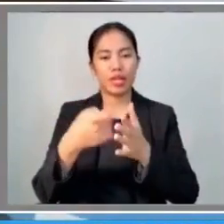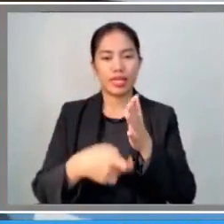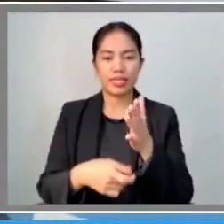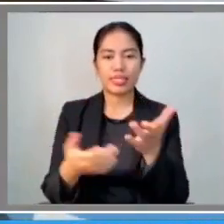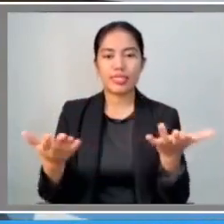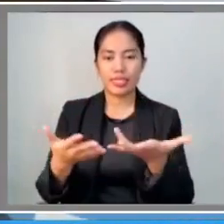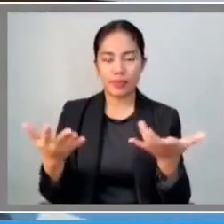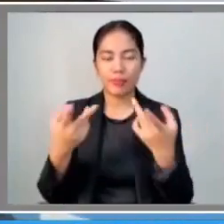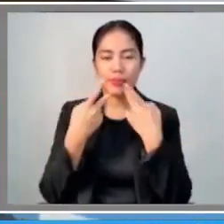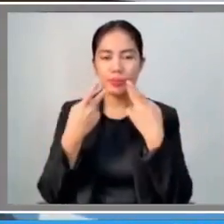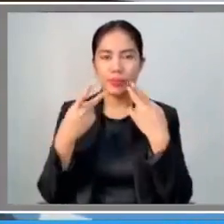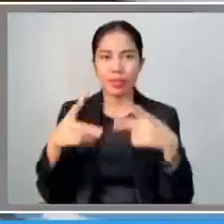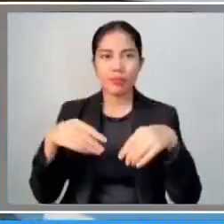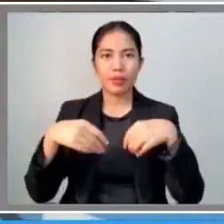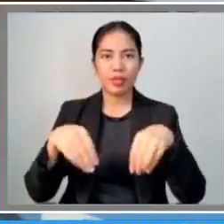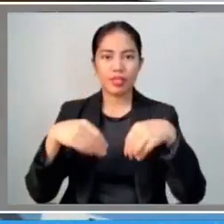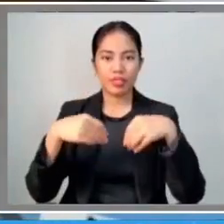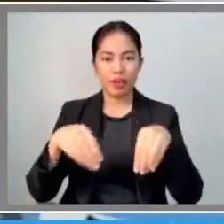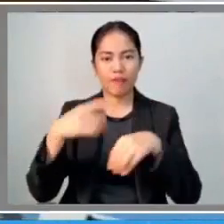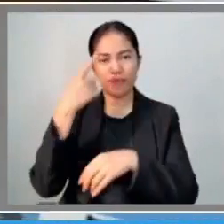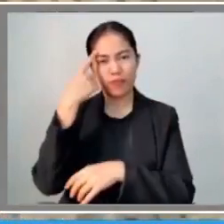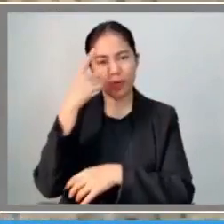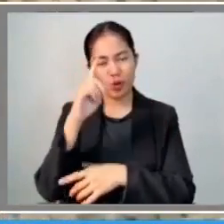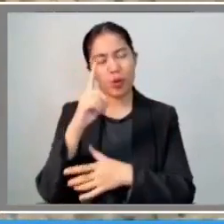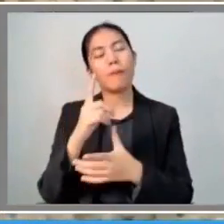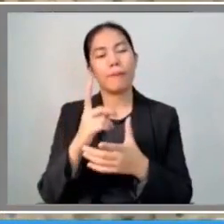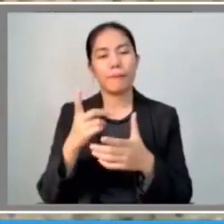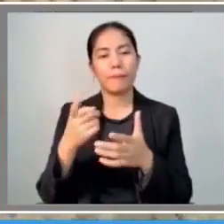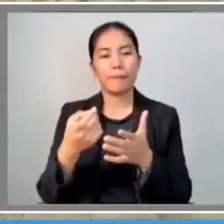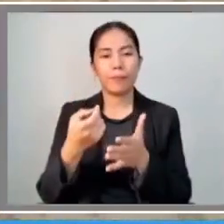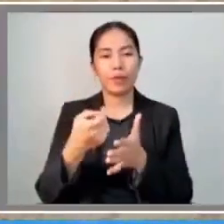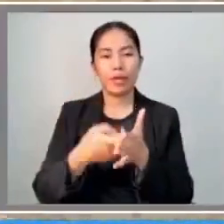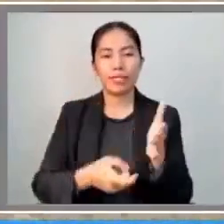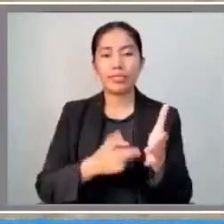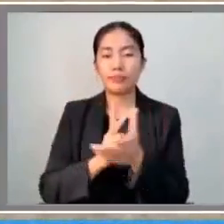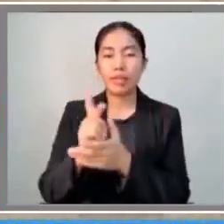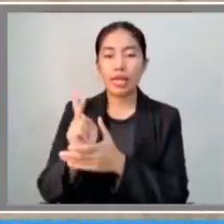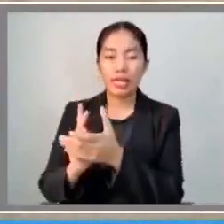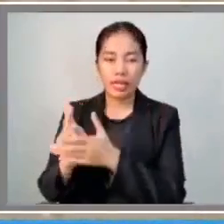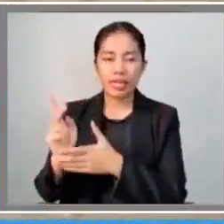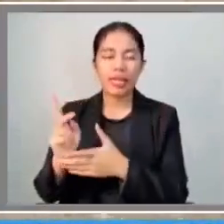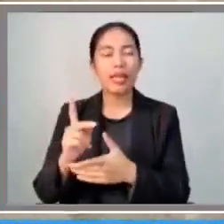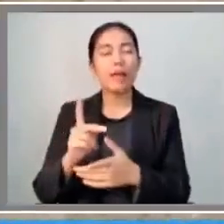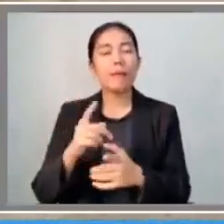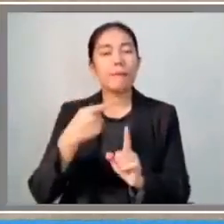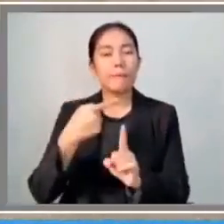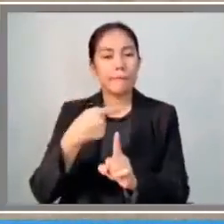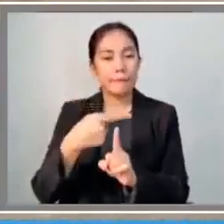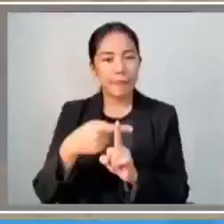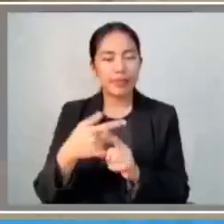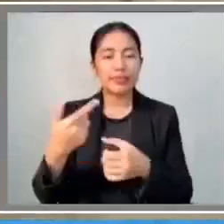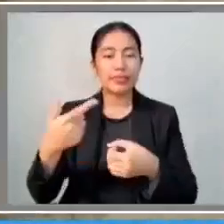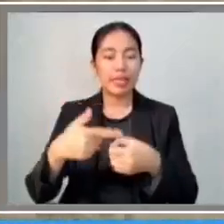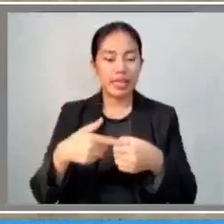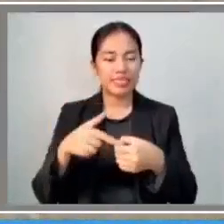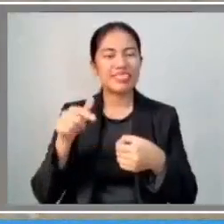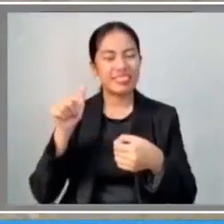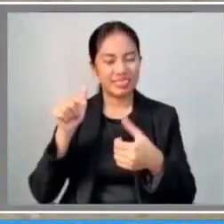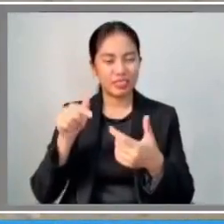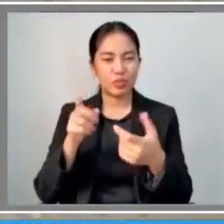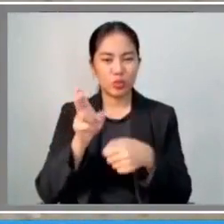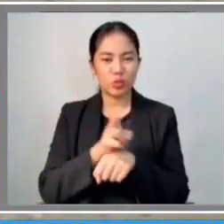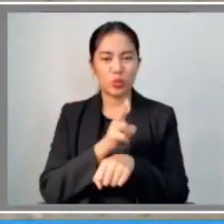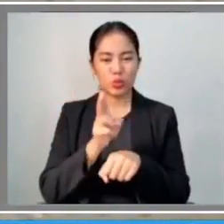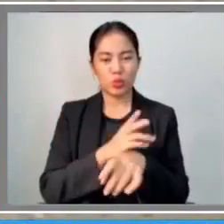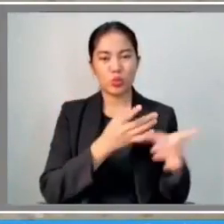course, sa presyo ng palay at the same time sa presyo ng langis na pangunahing ginagamit sa transportasyon sa pagbabagsak nga ng mga bigas sa iba't